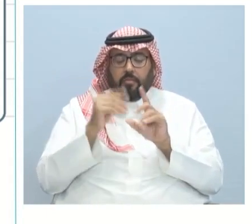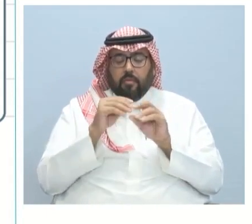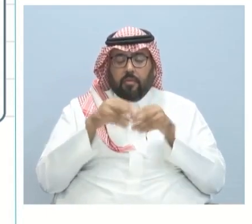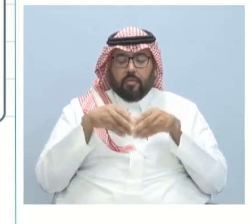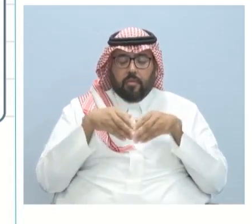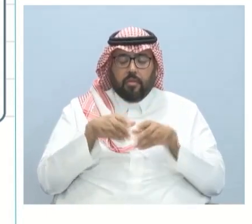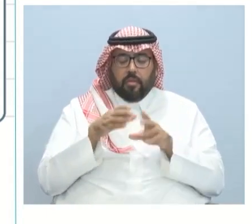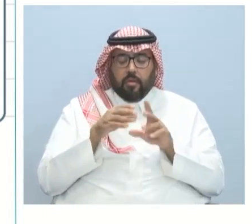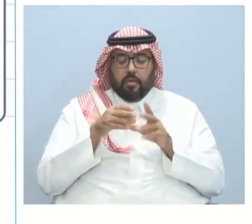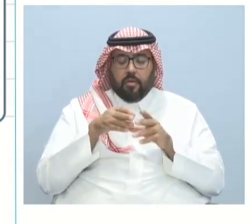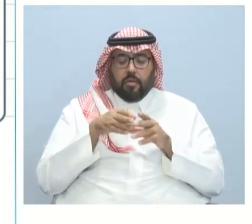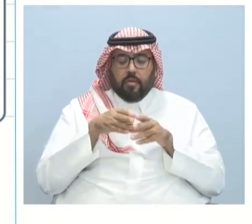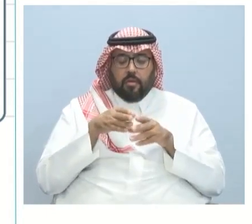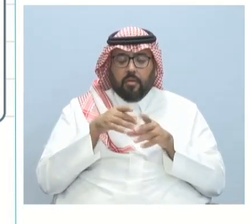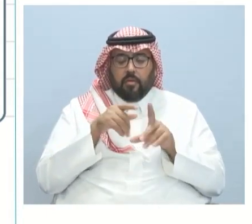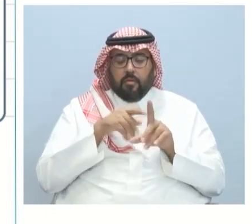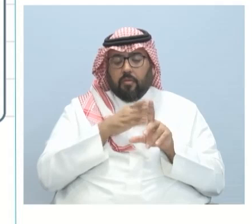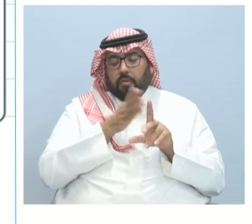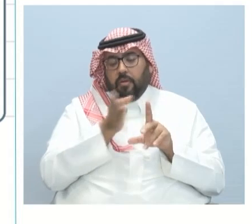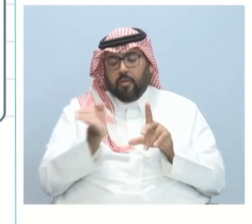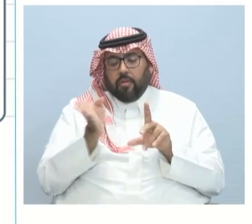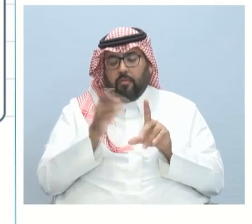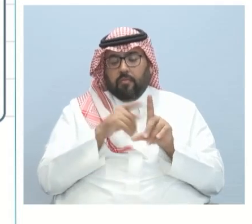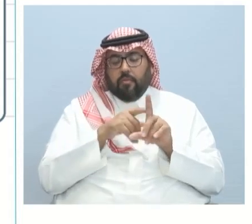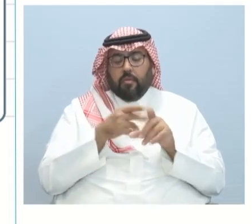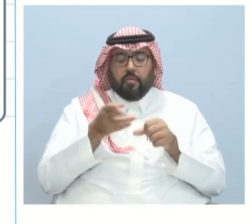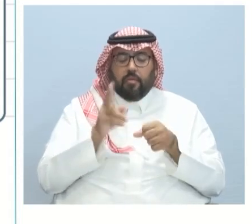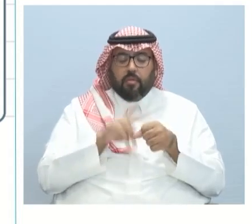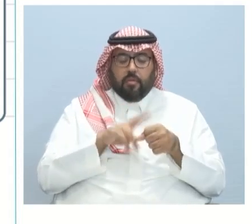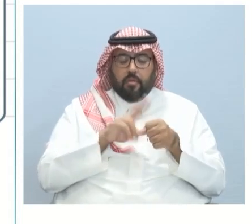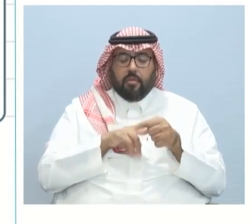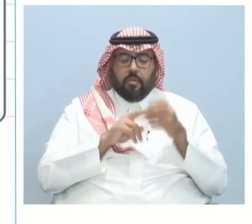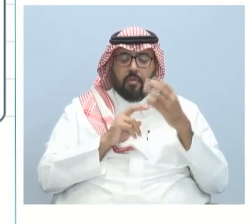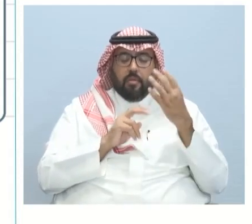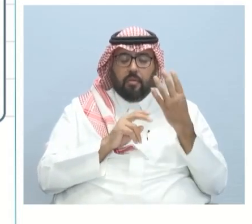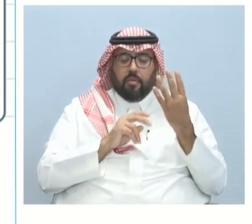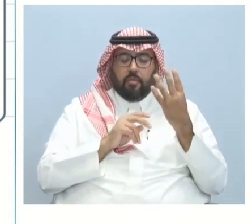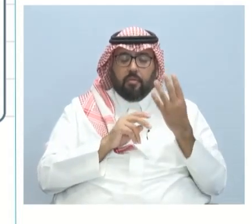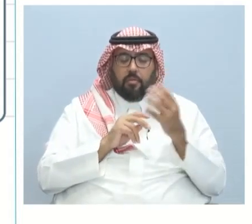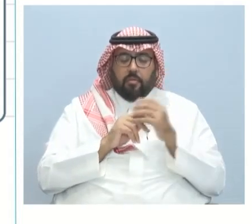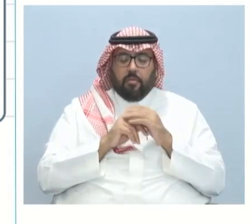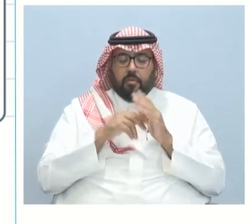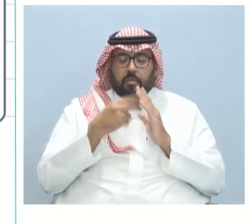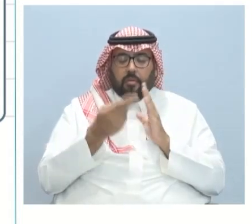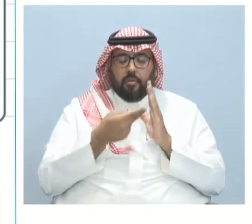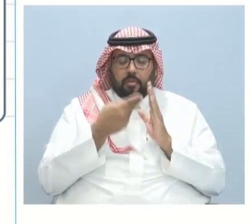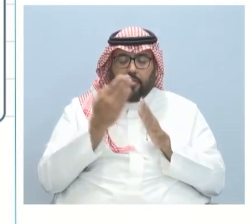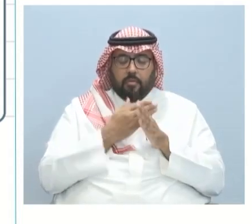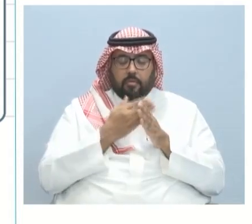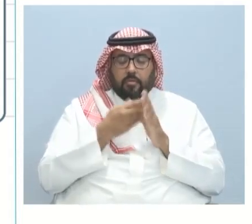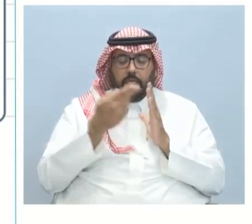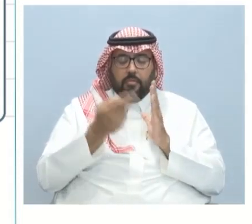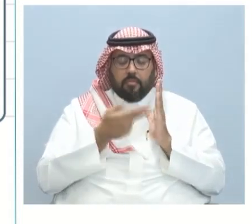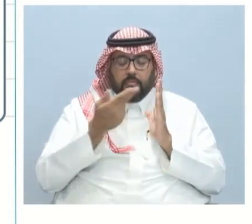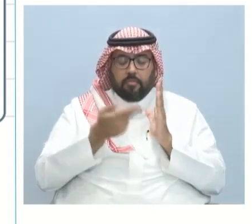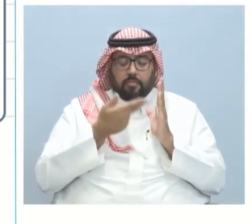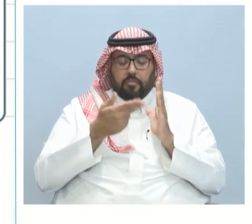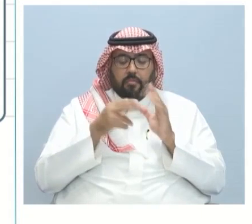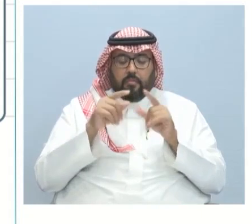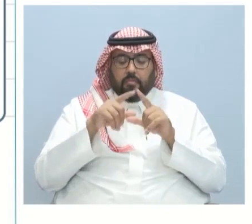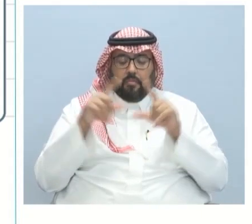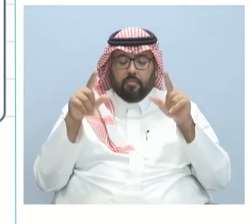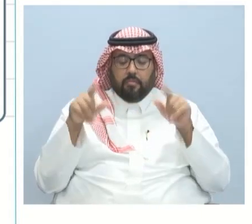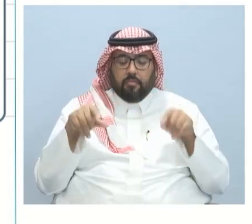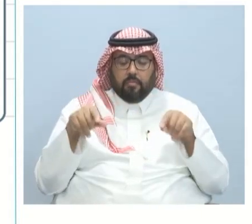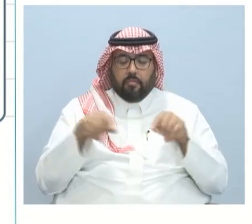ولبنه انعطف التي داخل التكرار ستتكرر اربع مرات لاننا نريد رسم او تشكيل مربع مربع اربعه